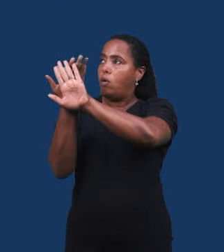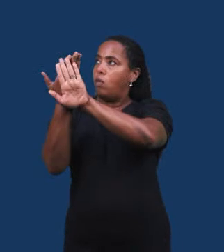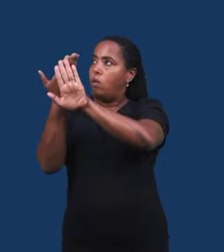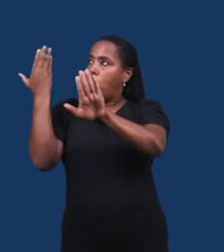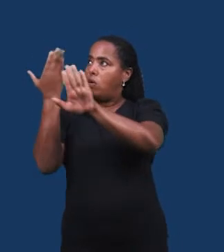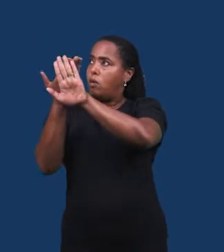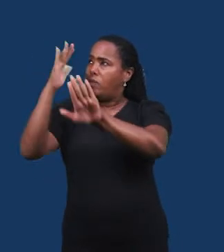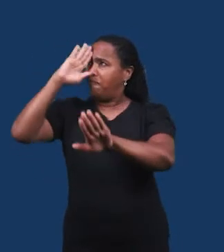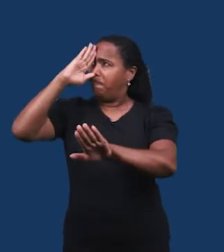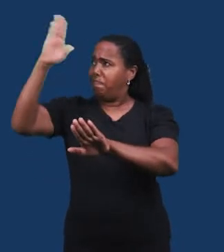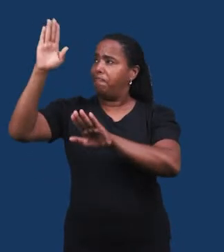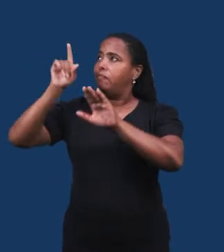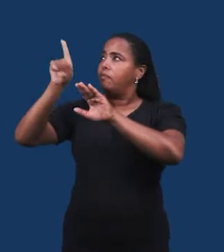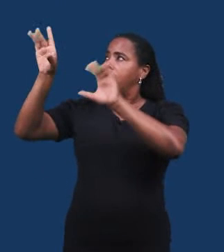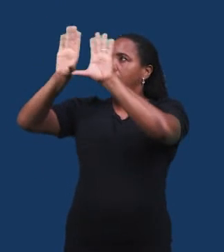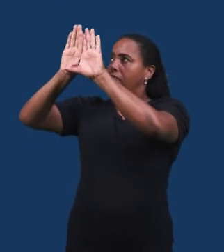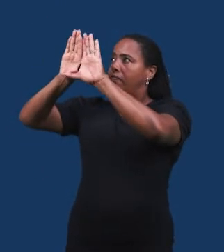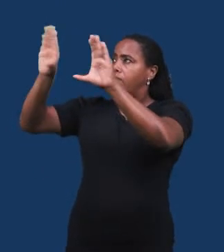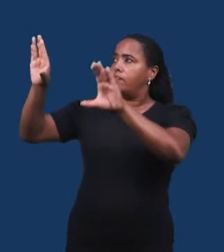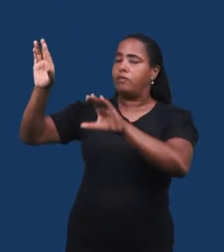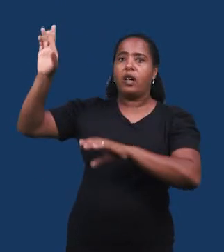femmes